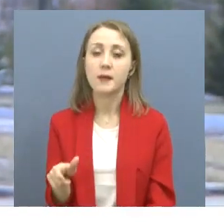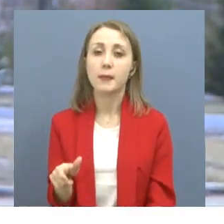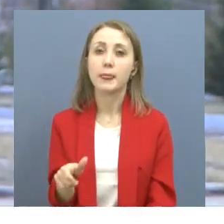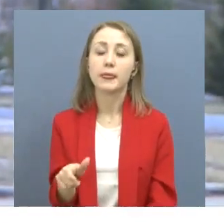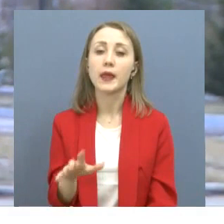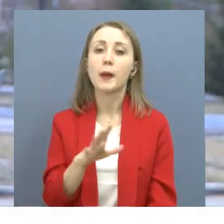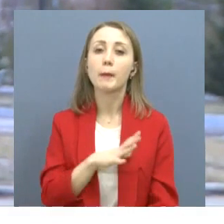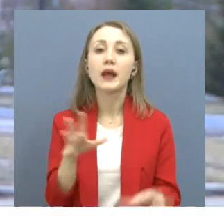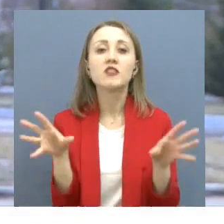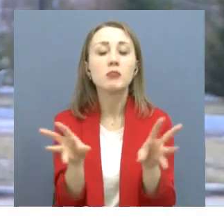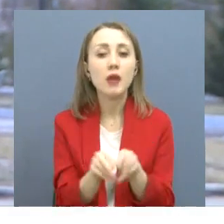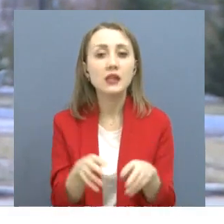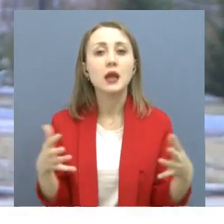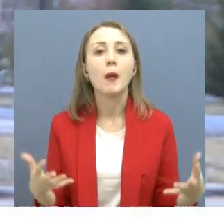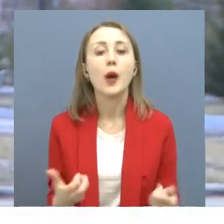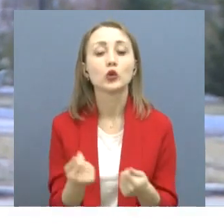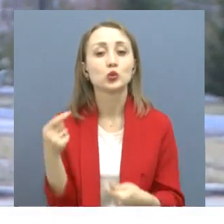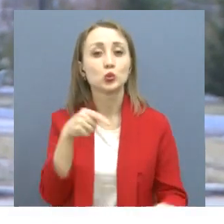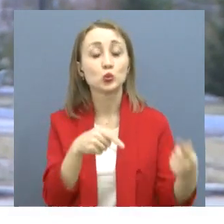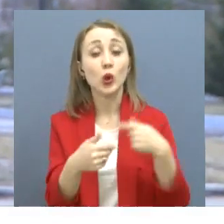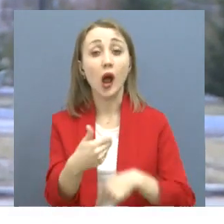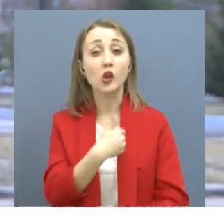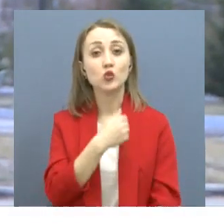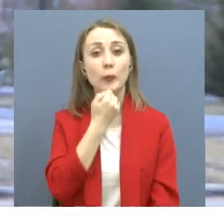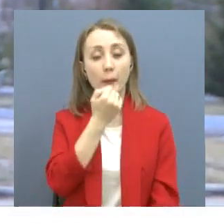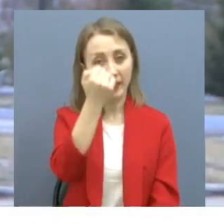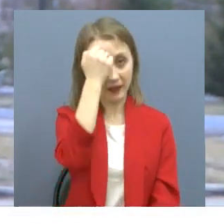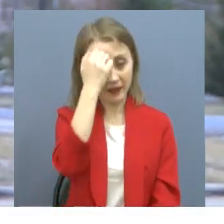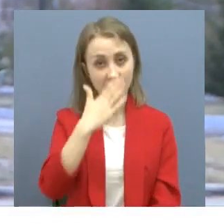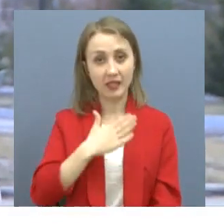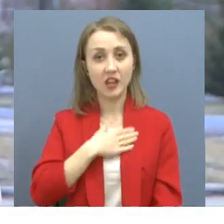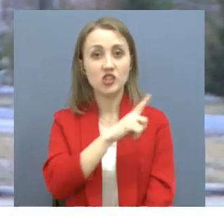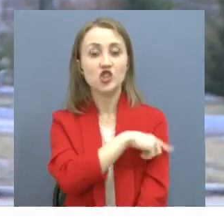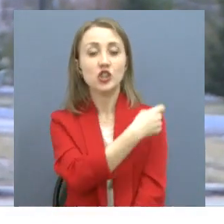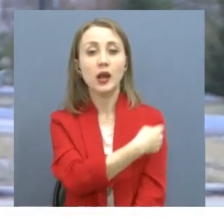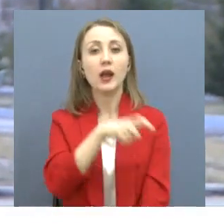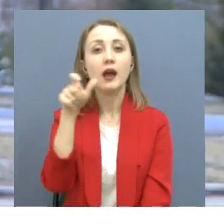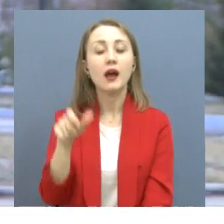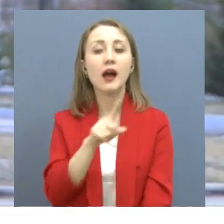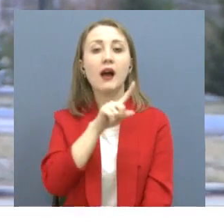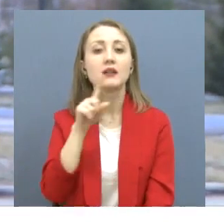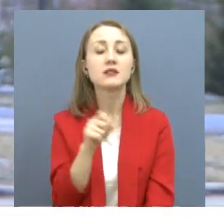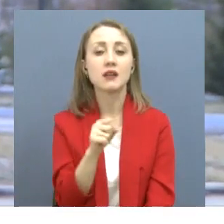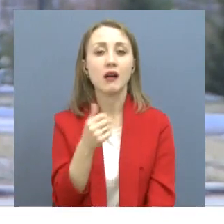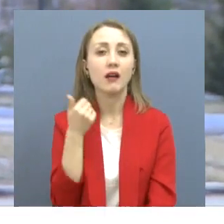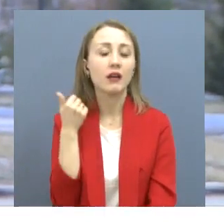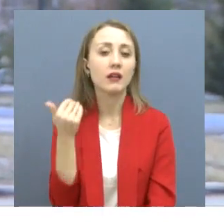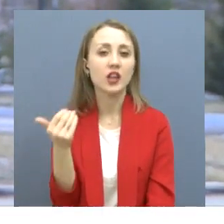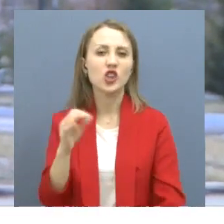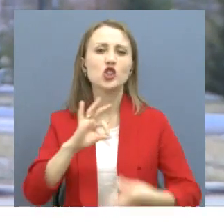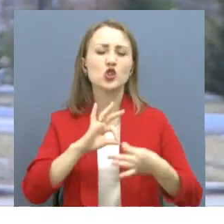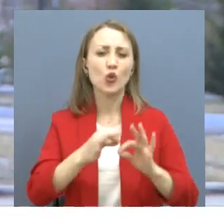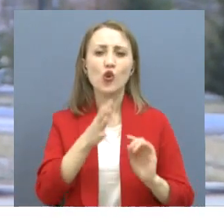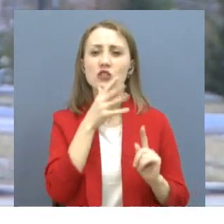вместе, поддерживать друг друга. И хочу поблагодарить наших медиков заказанный их вот